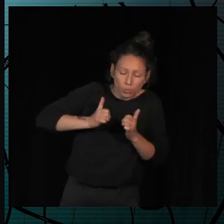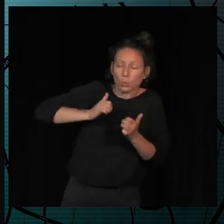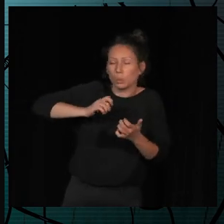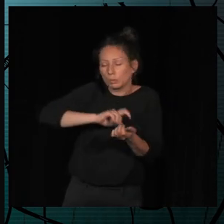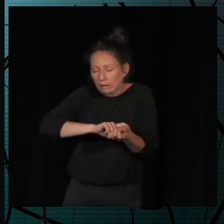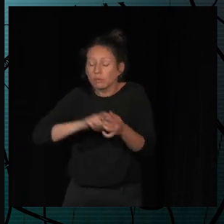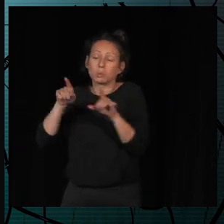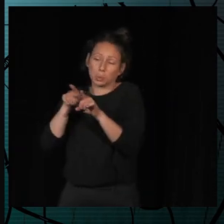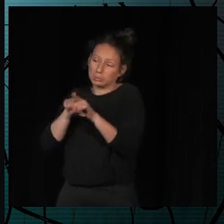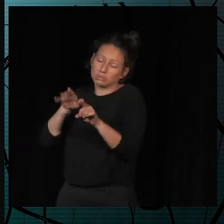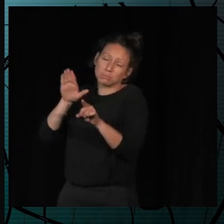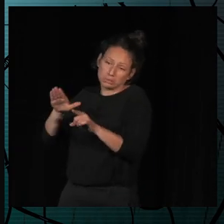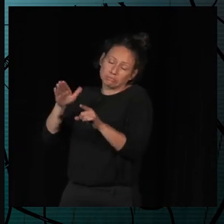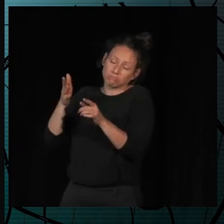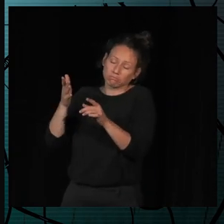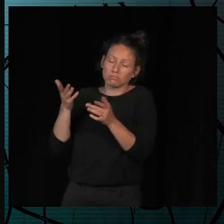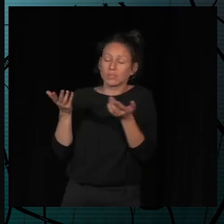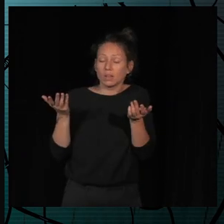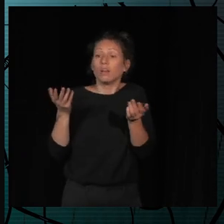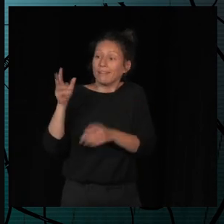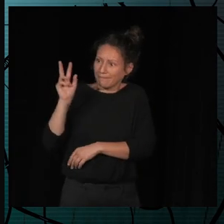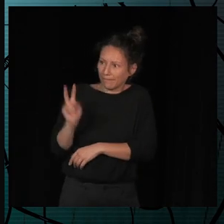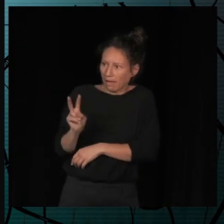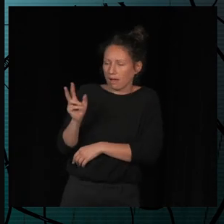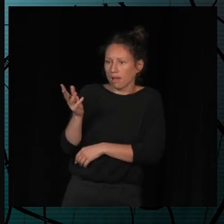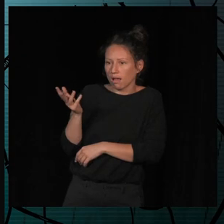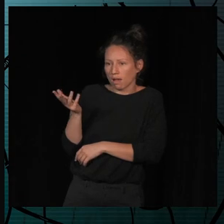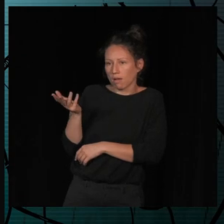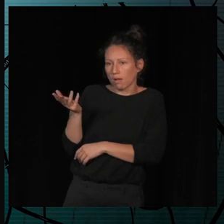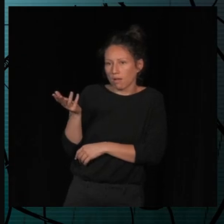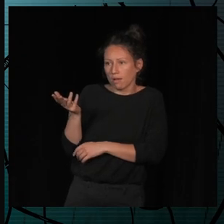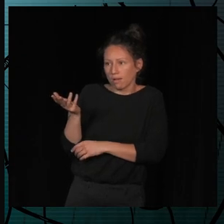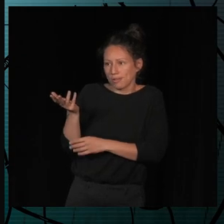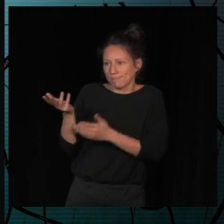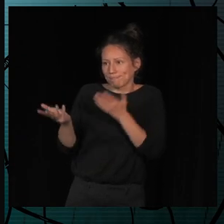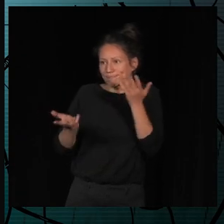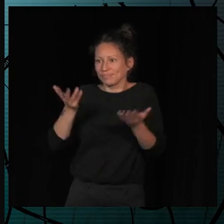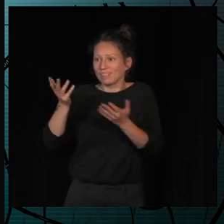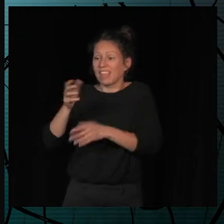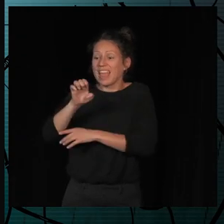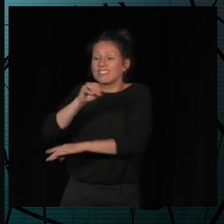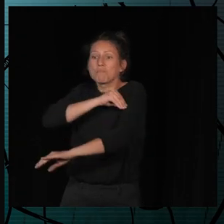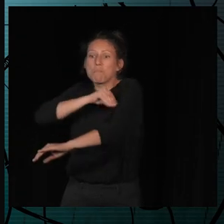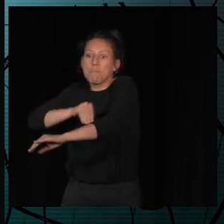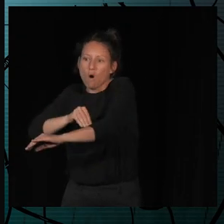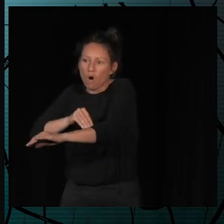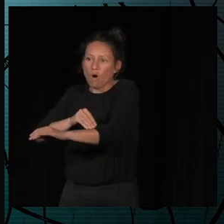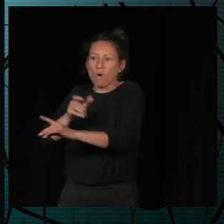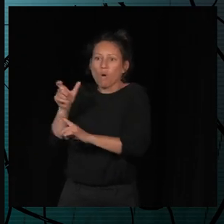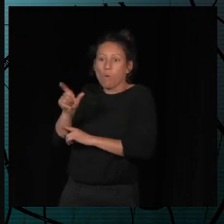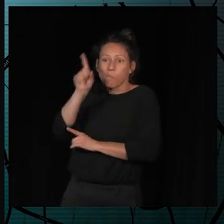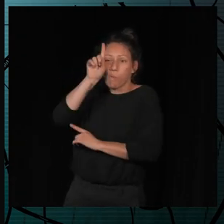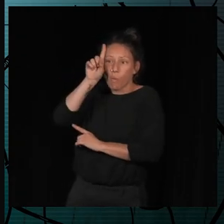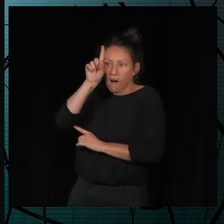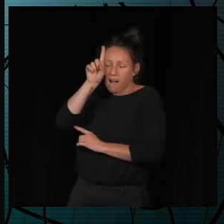de du milieu du sport en fait dans dans dans le les milieux des jeux vidéos parce que il y avait ce besoin aussi de point de bascule et de point de passage